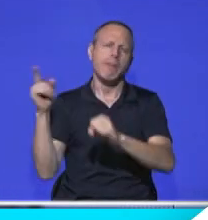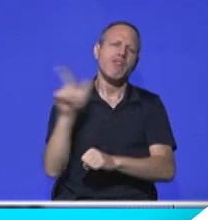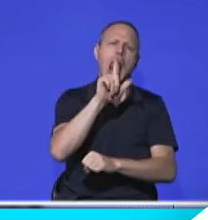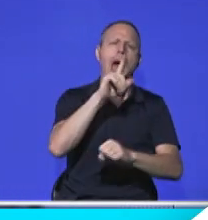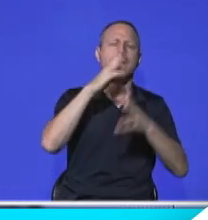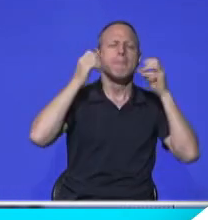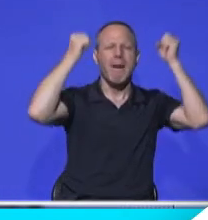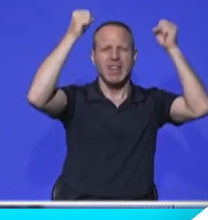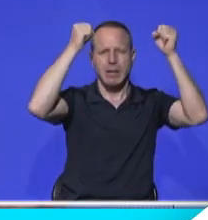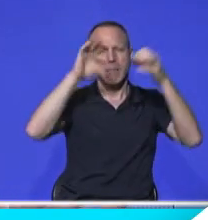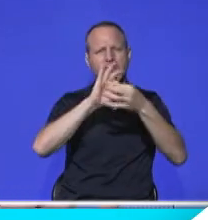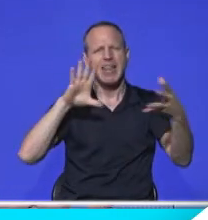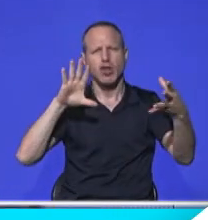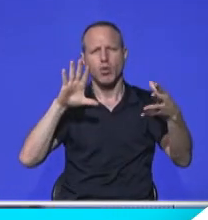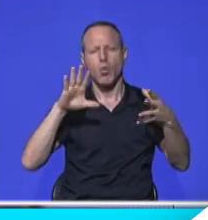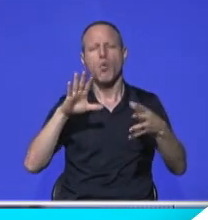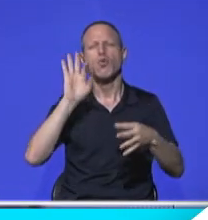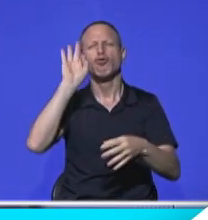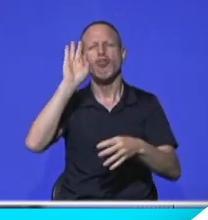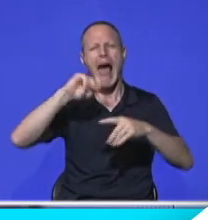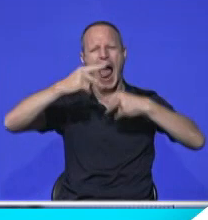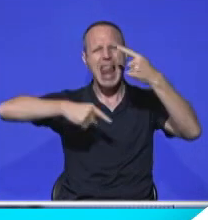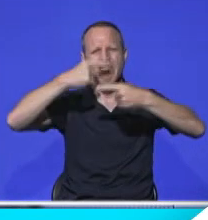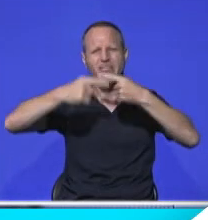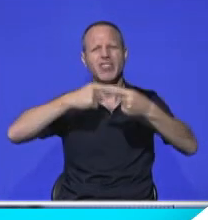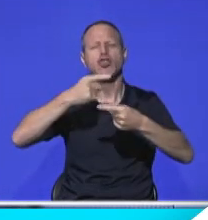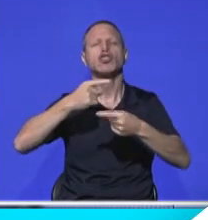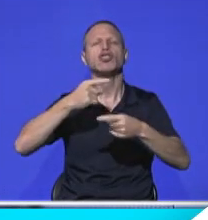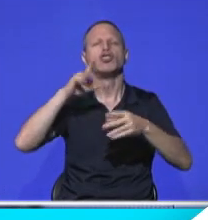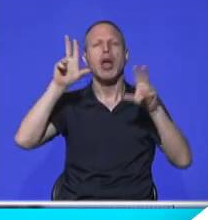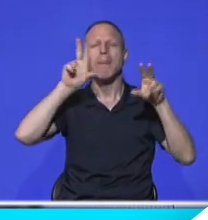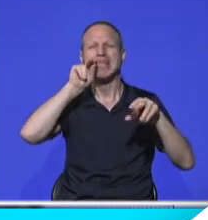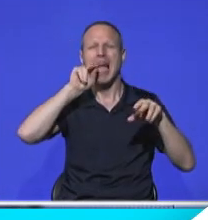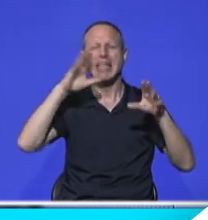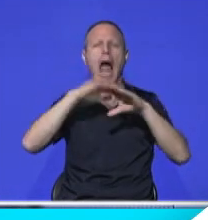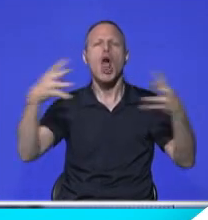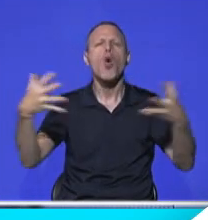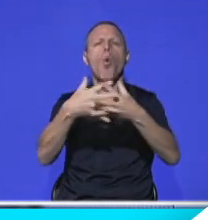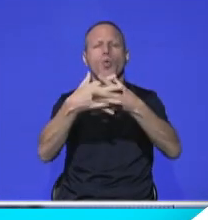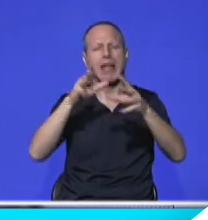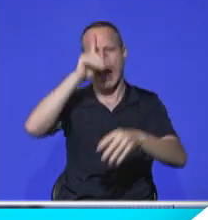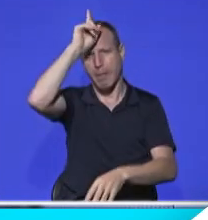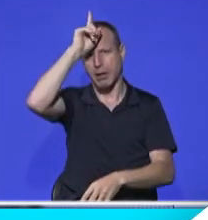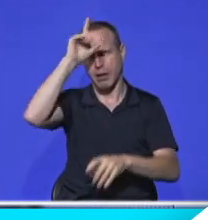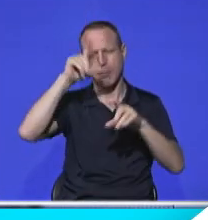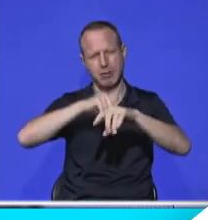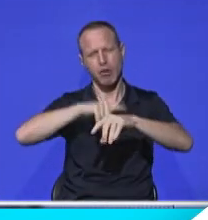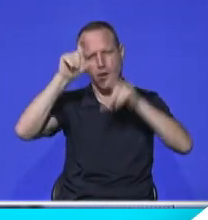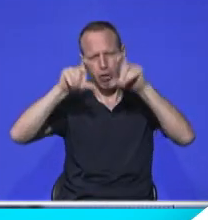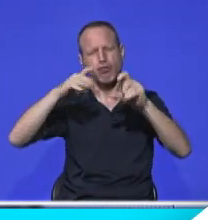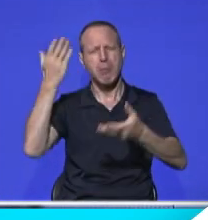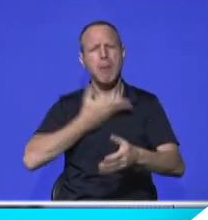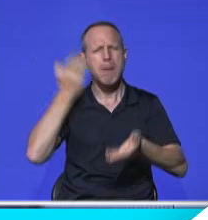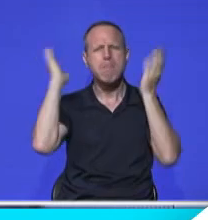של החליפי שמצייץ על איחוד גרמניה בזמן שהאזרחים שלו חוטפים מכות, או באלו שיושבים בשקט מביש